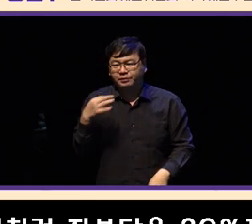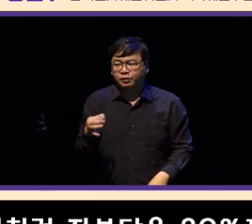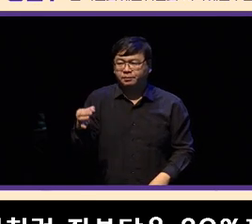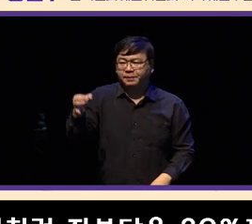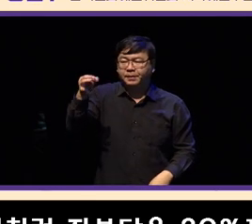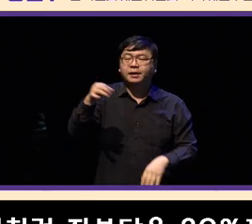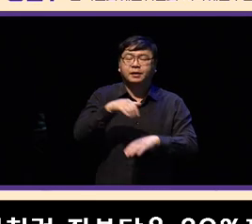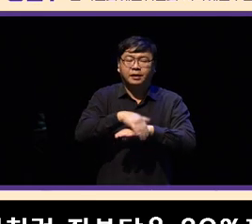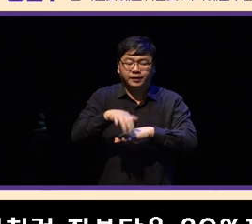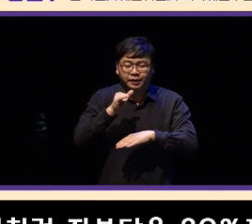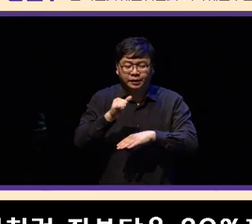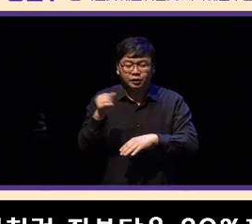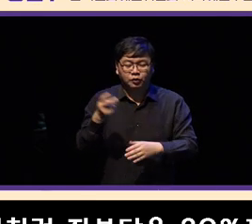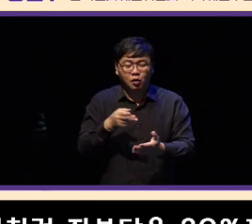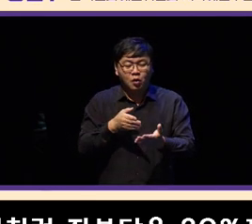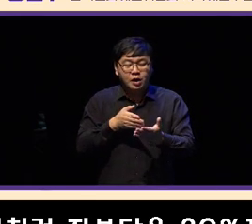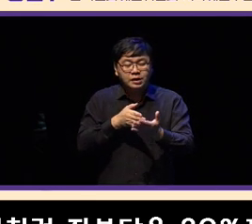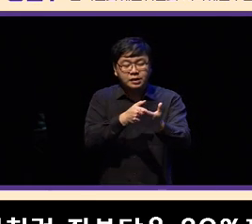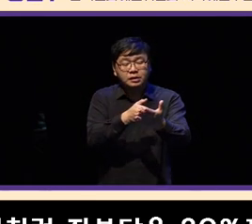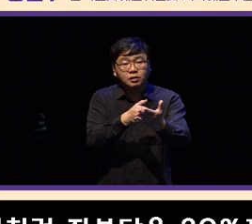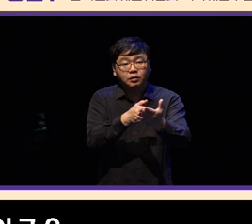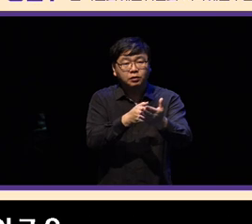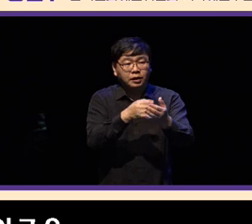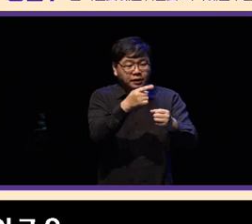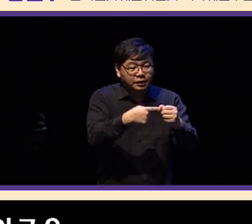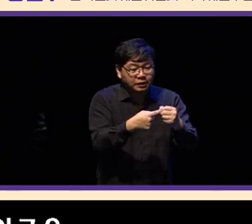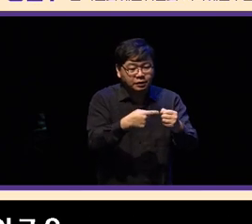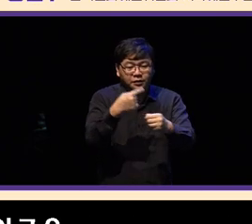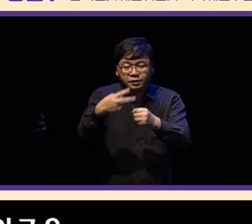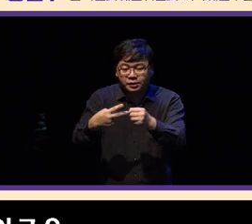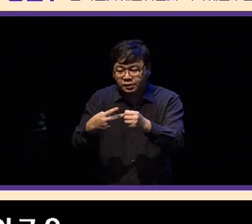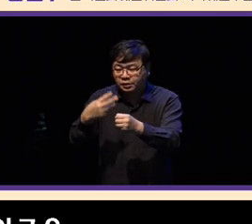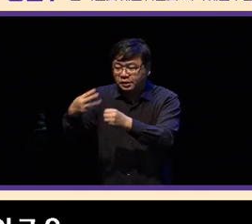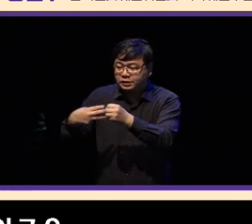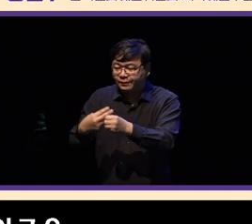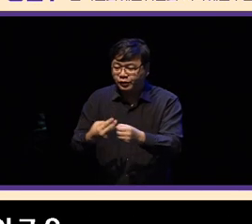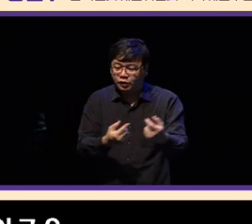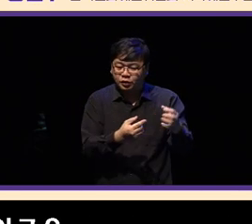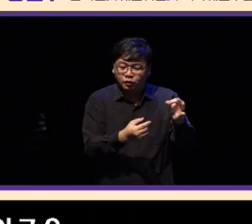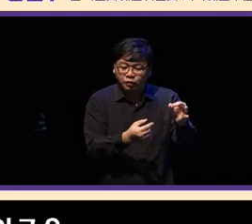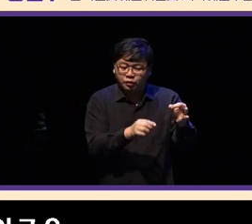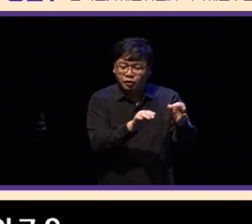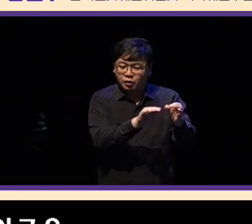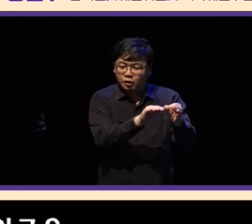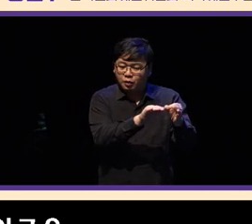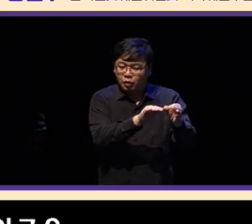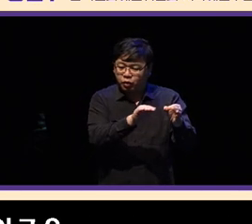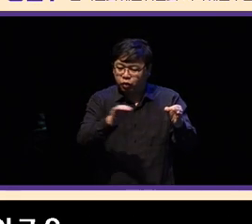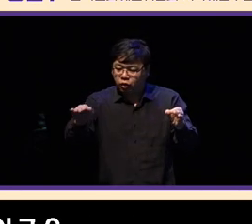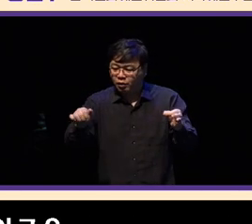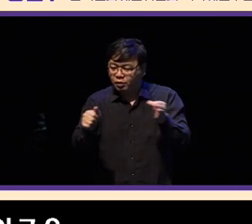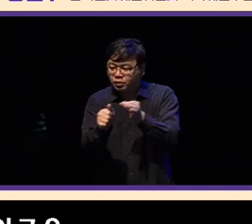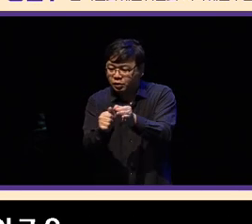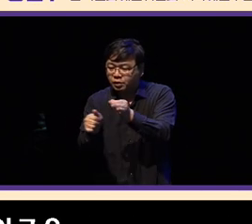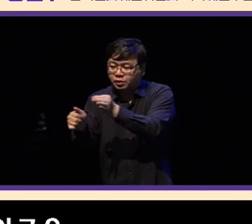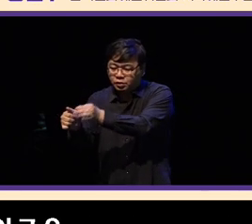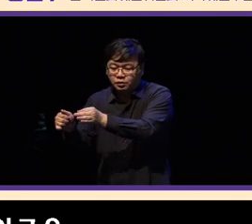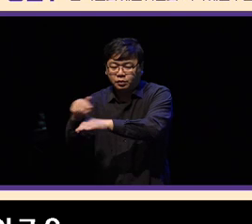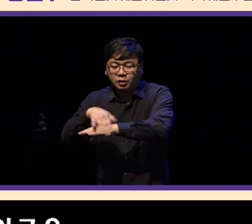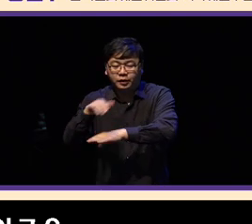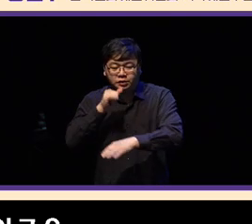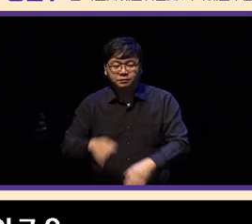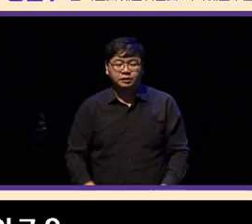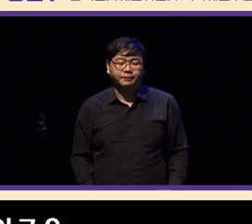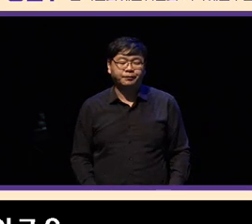금액도 3년간 이제 매년 동일 금액으로 일단 지원하는 방식으로 좀 생각하고 있습니다. 사업 추진 체계나